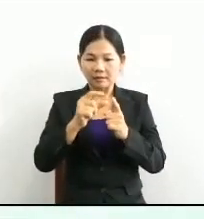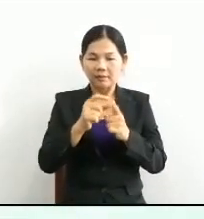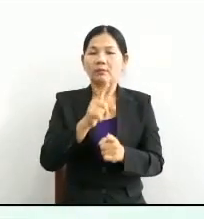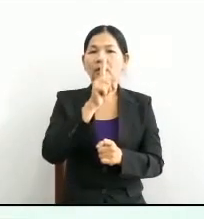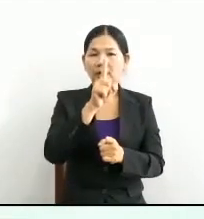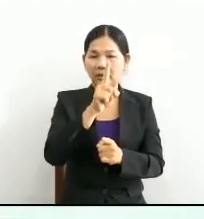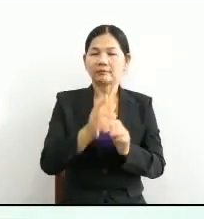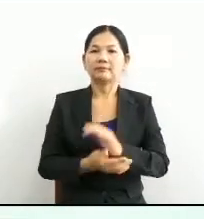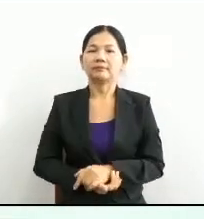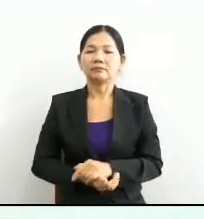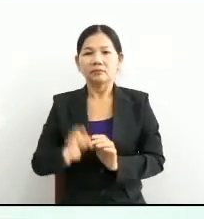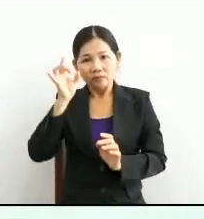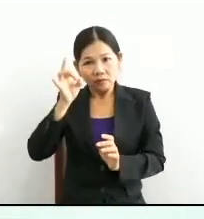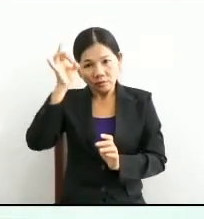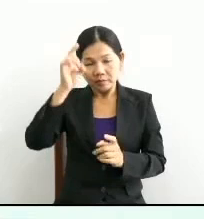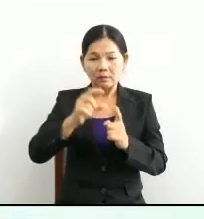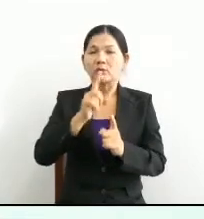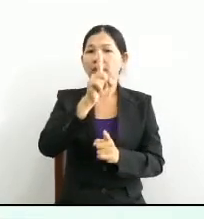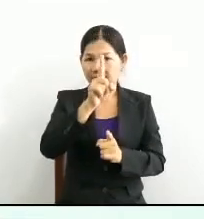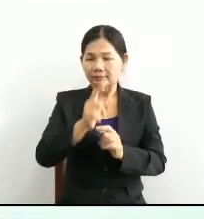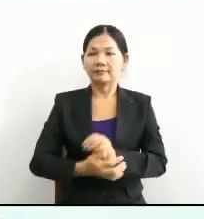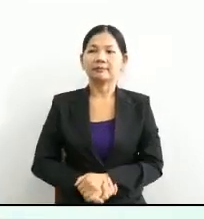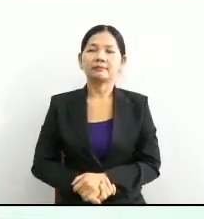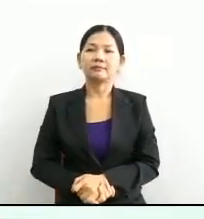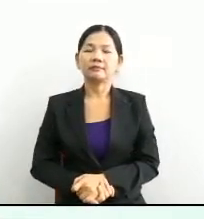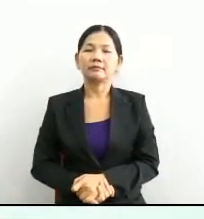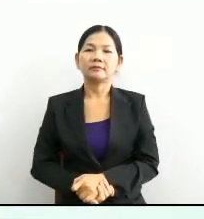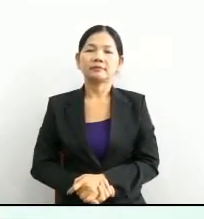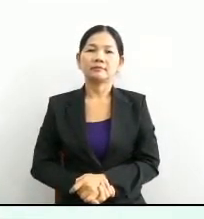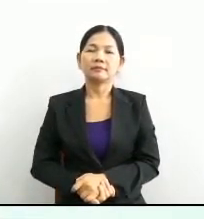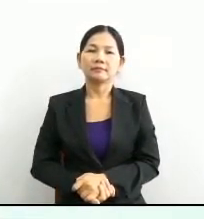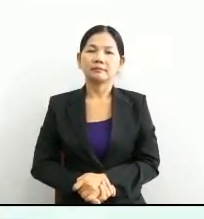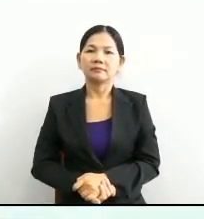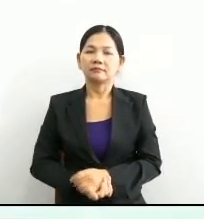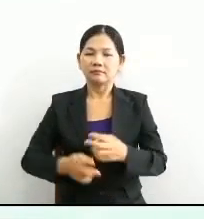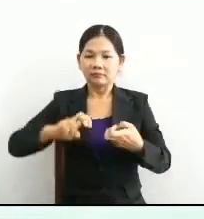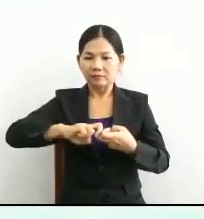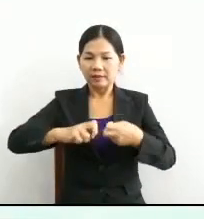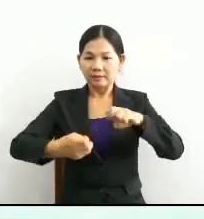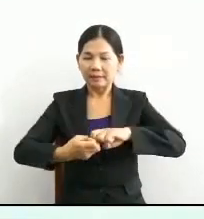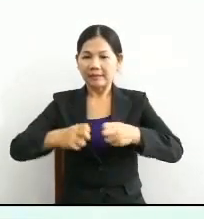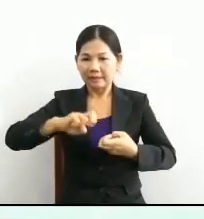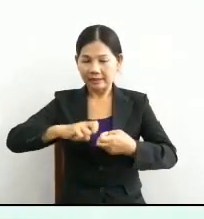đấy này khổ con rộp bây giờ bị bên này cứ bị bao nhà hà bao nhà hà